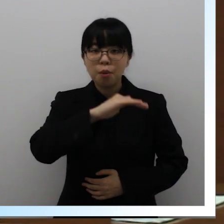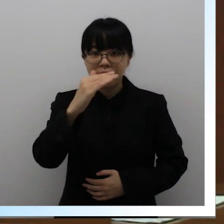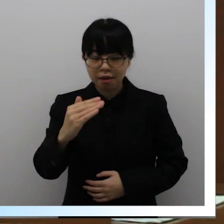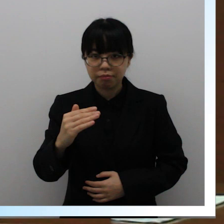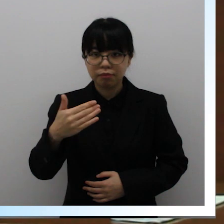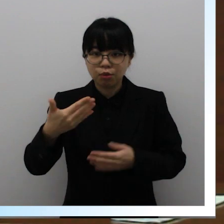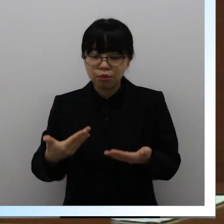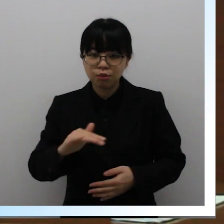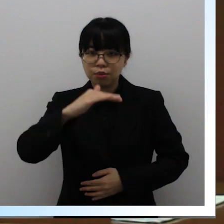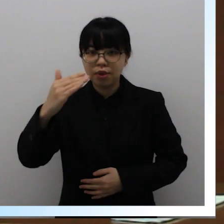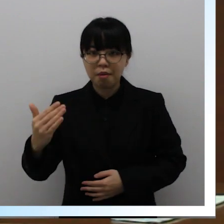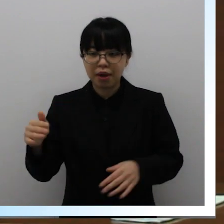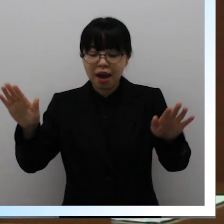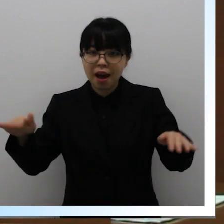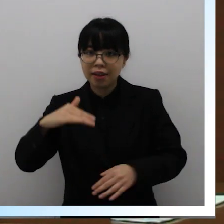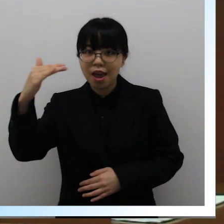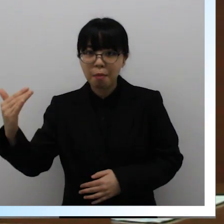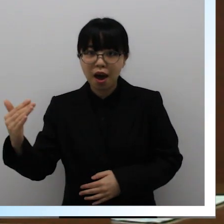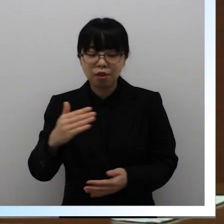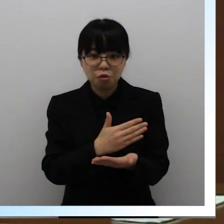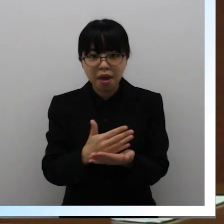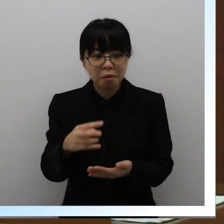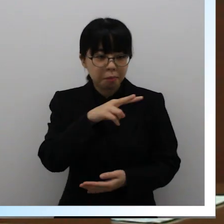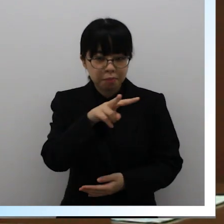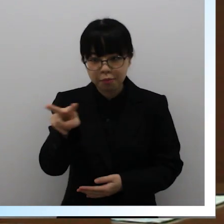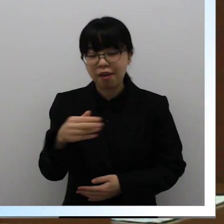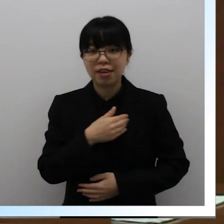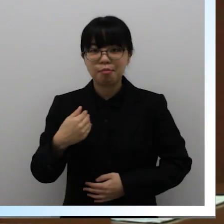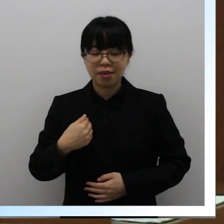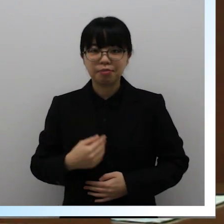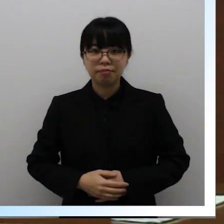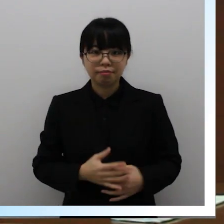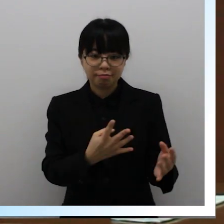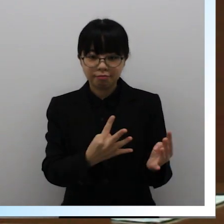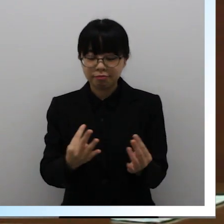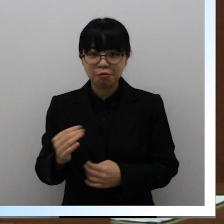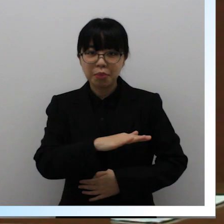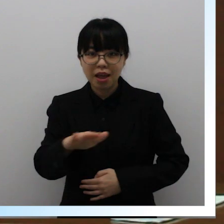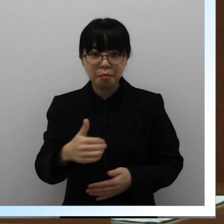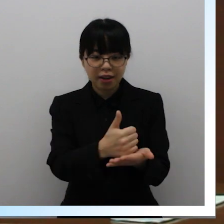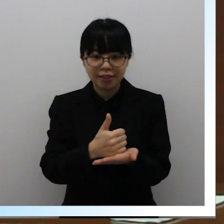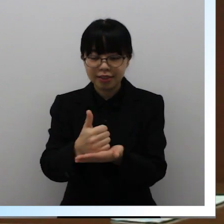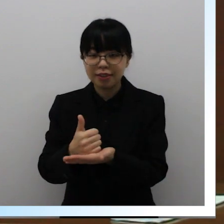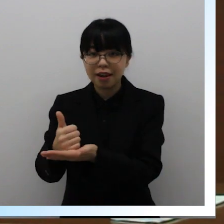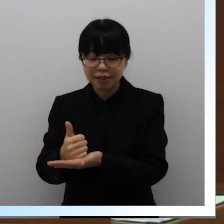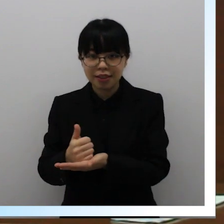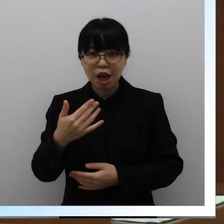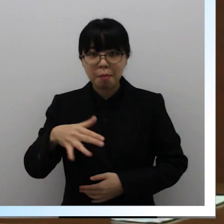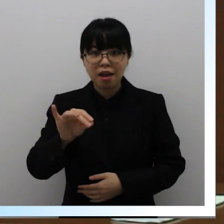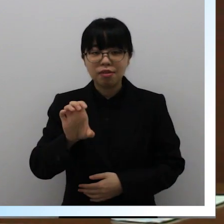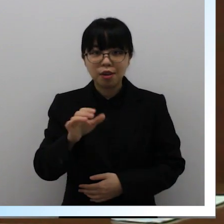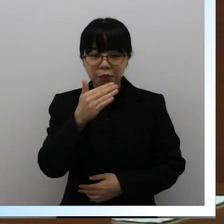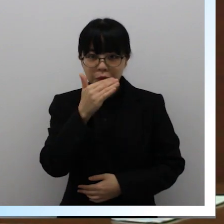ことができます。多くの方々にお越しをいただき、前津江の雄大な自然をご堪能いただきたいと思います